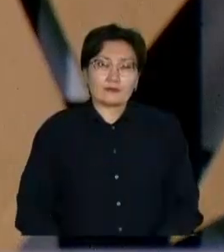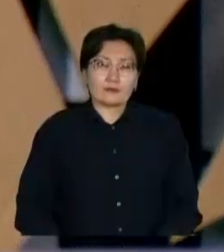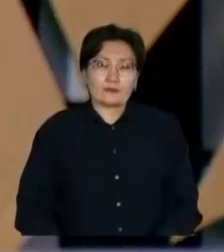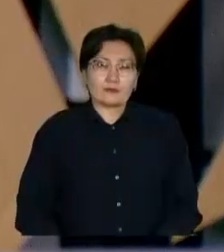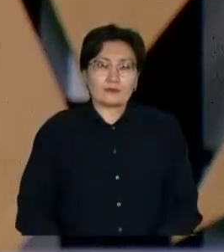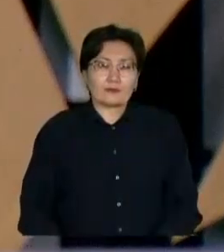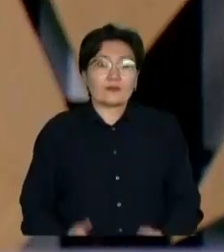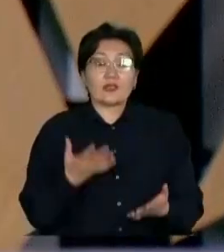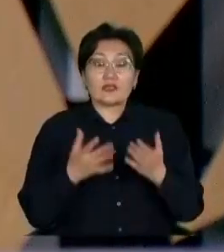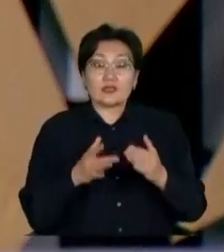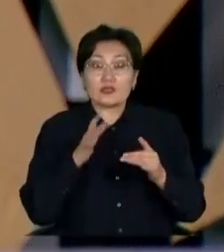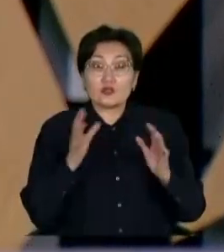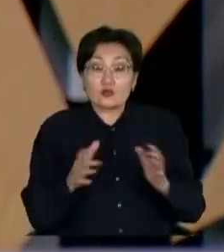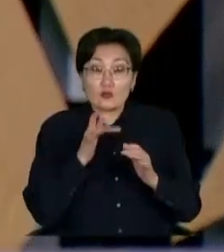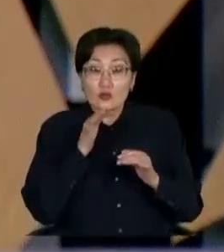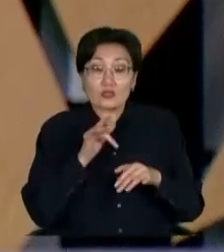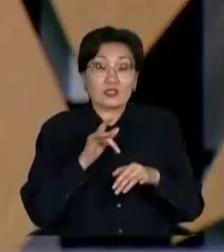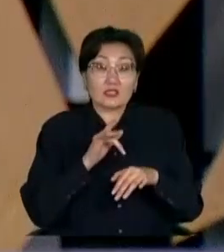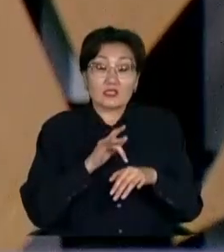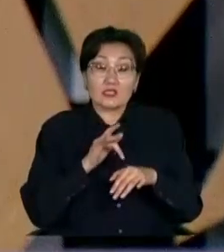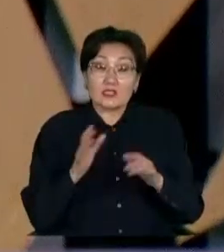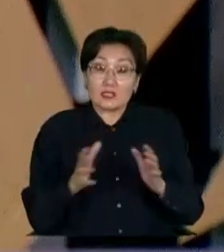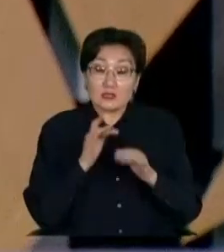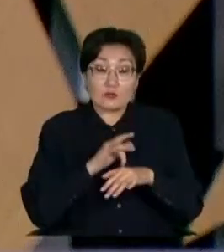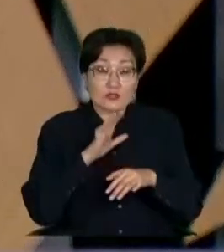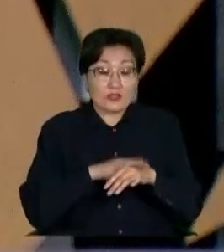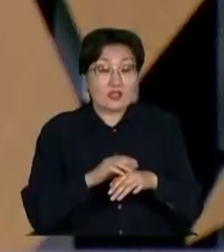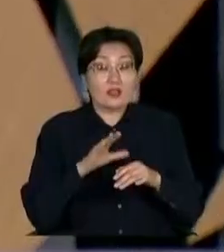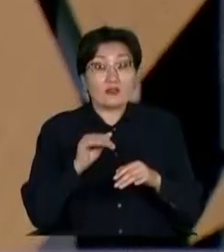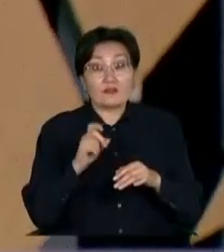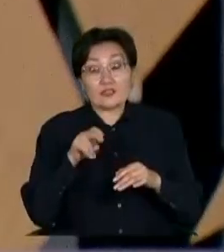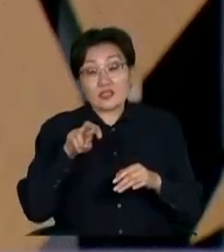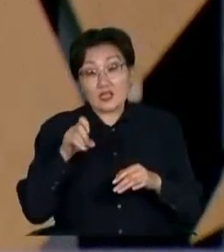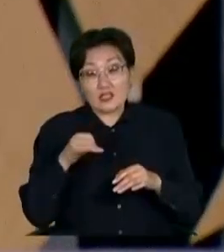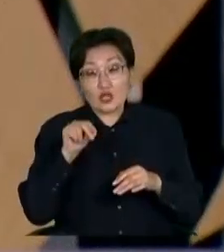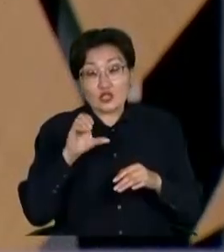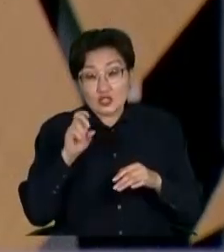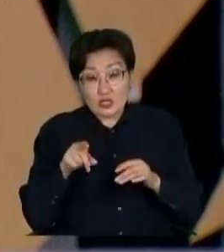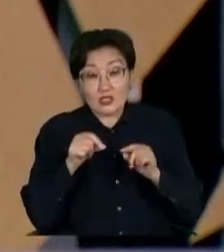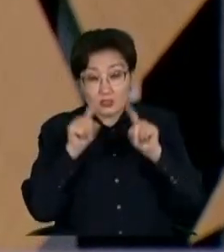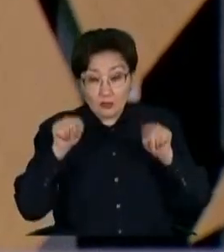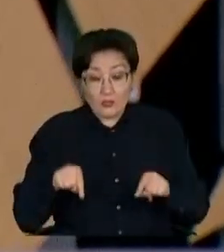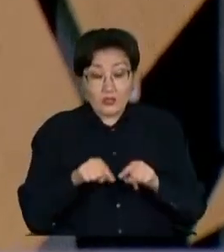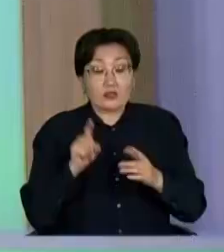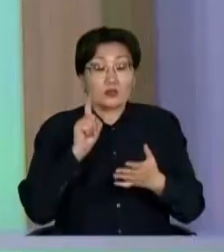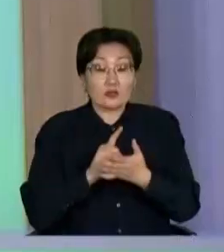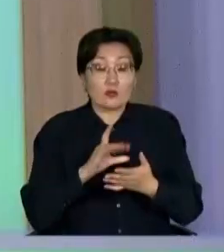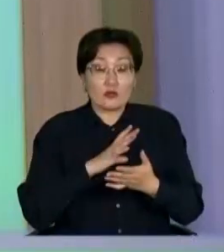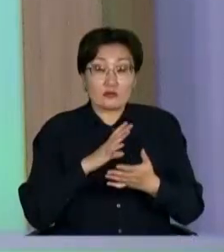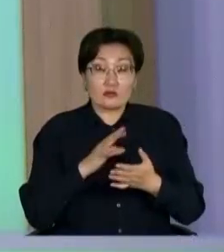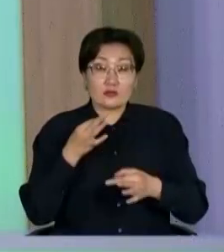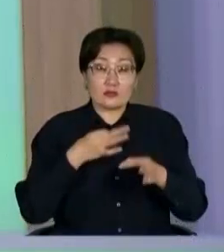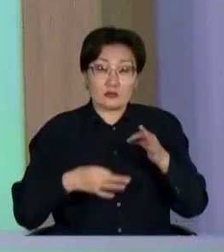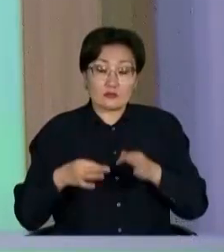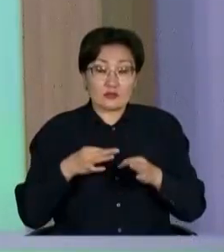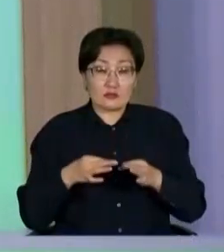сақталуы дұрыс болмаса, сонда несі нақты факт болу керек. Чек, фискальный чек болу керек. Бағасы мен анай дәрілік заттарының несі болу